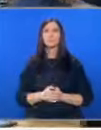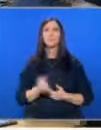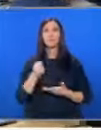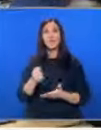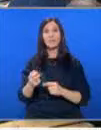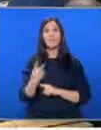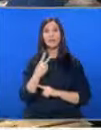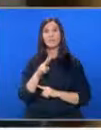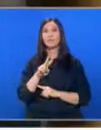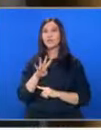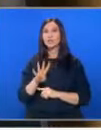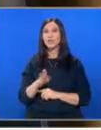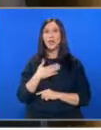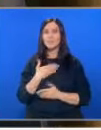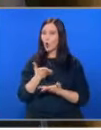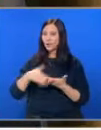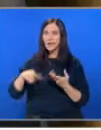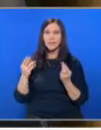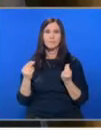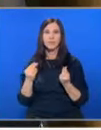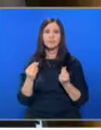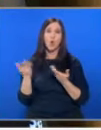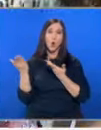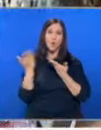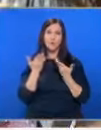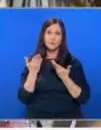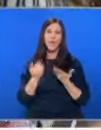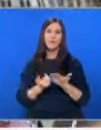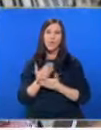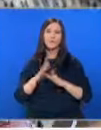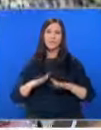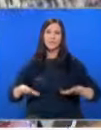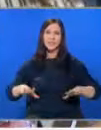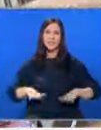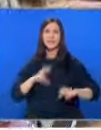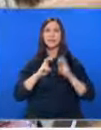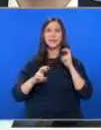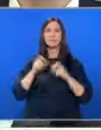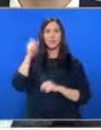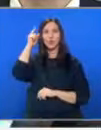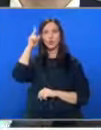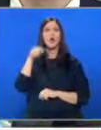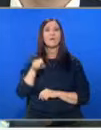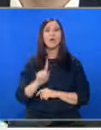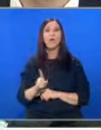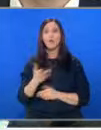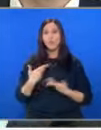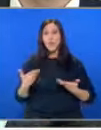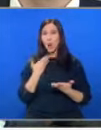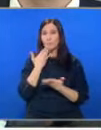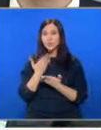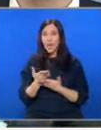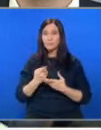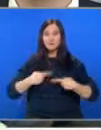бюджет 2024 има отделени пари за образование, нови детски градини, транспорт и култура. Това, което ние обещахме и